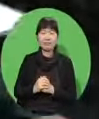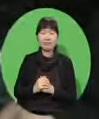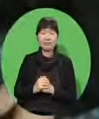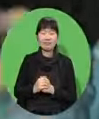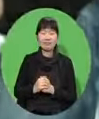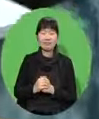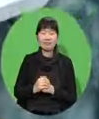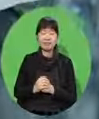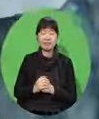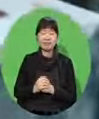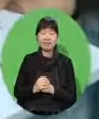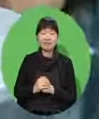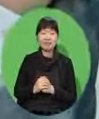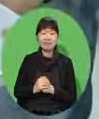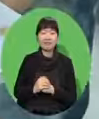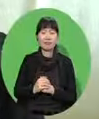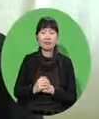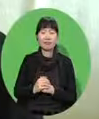여기야.